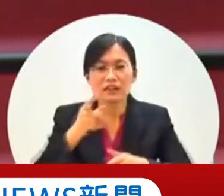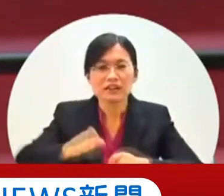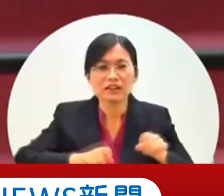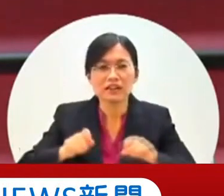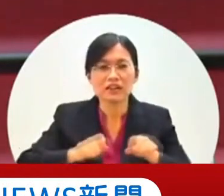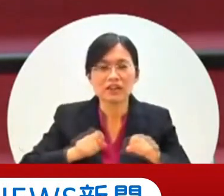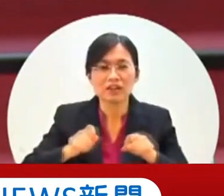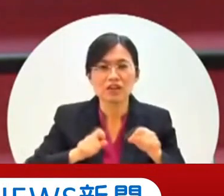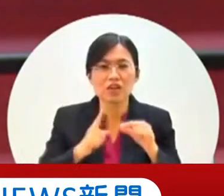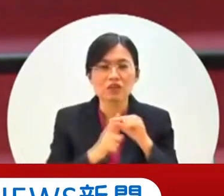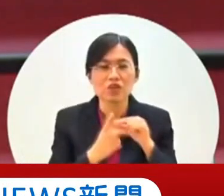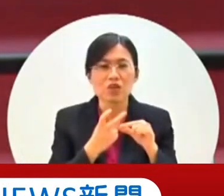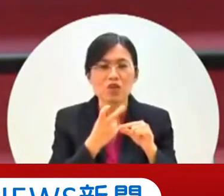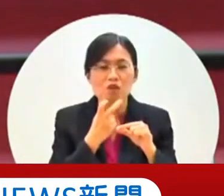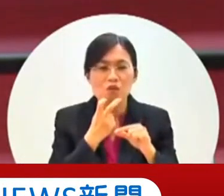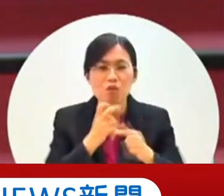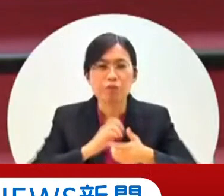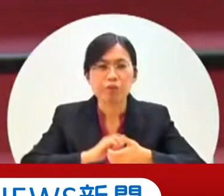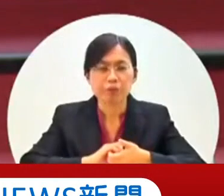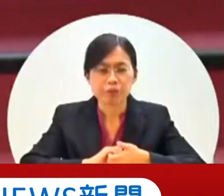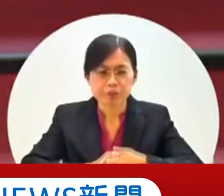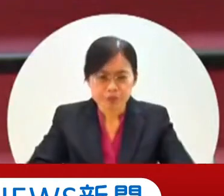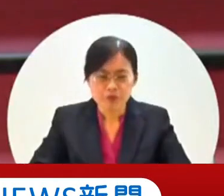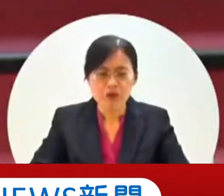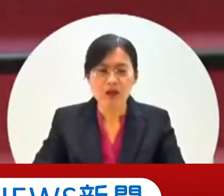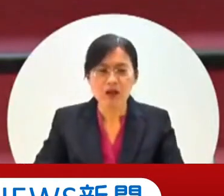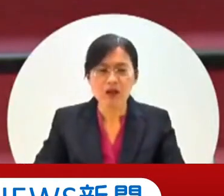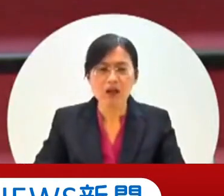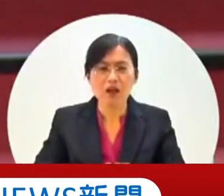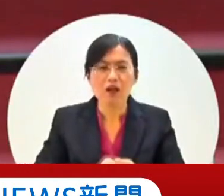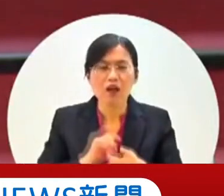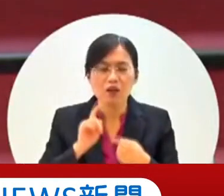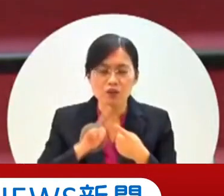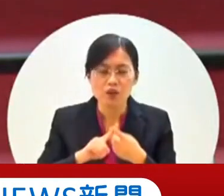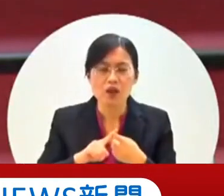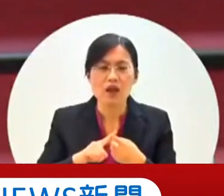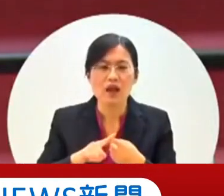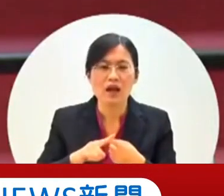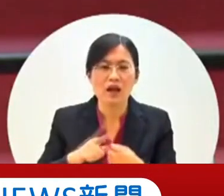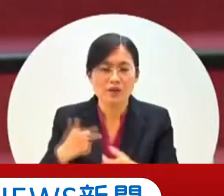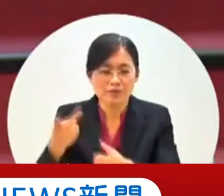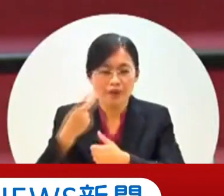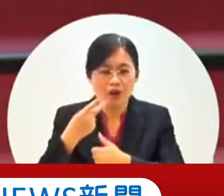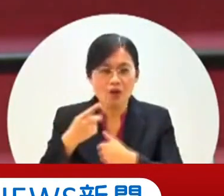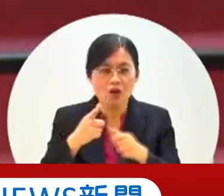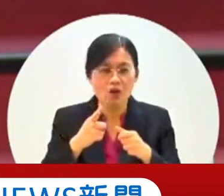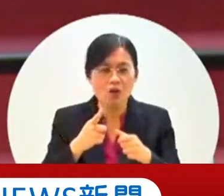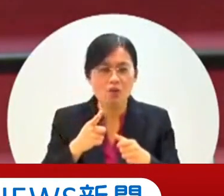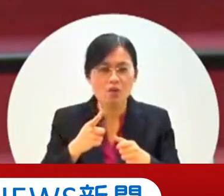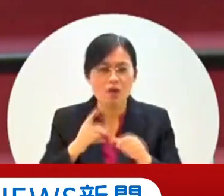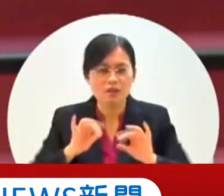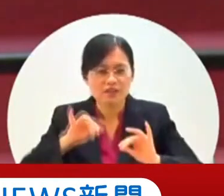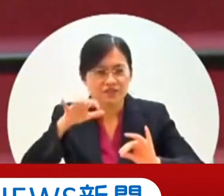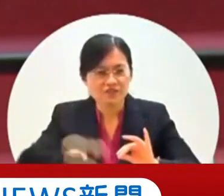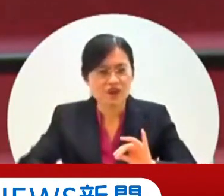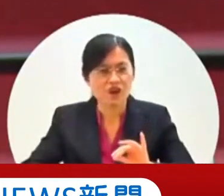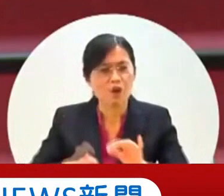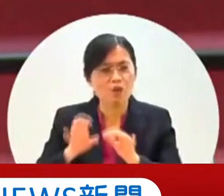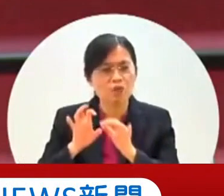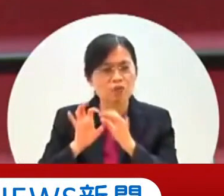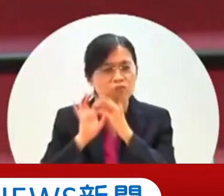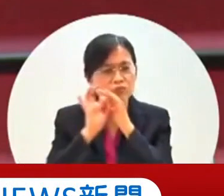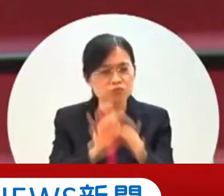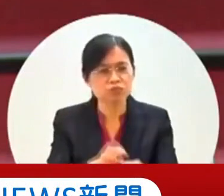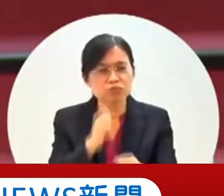中央定下来让我们地方去延续进行的。额外我们有没有多做？额外我们做